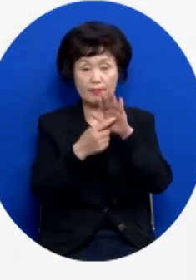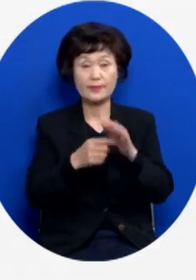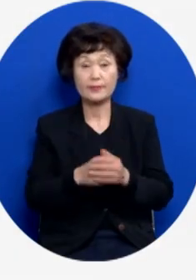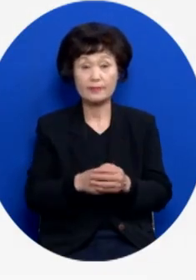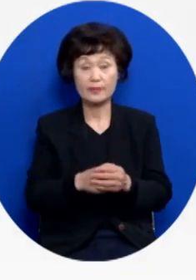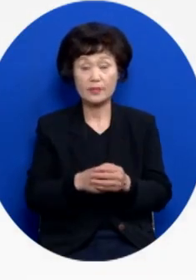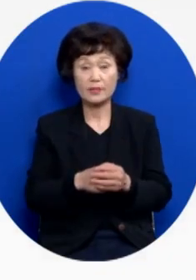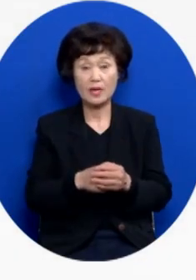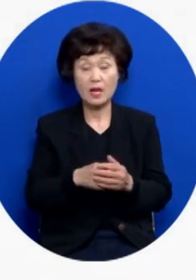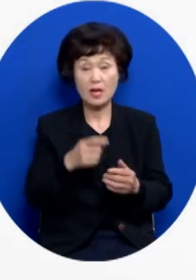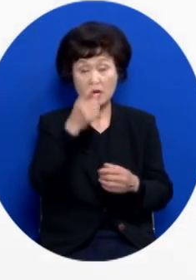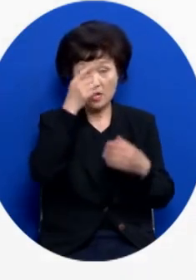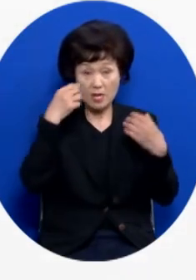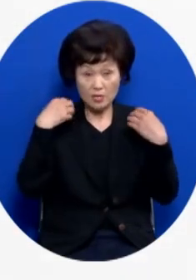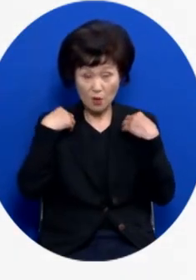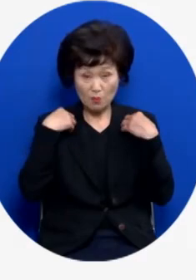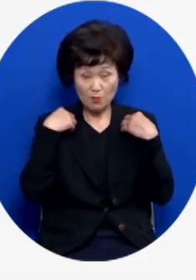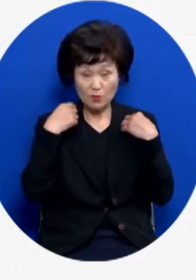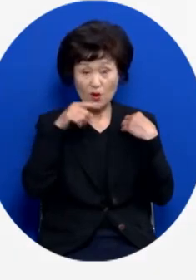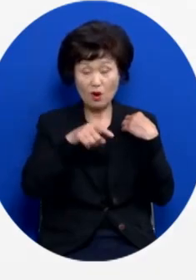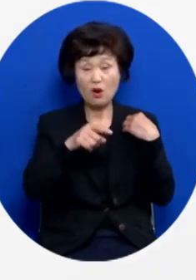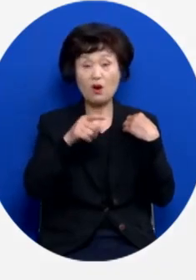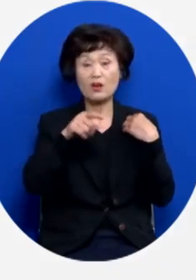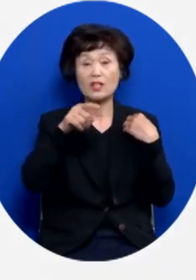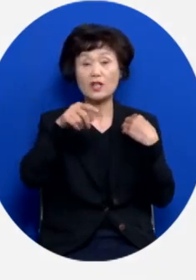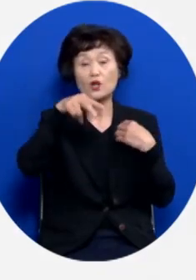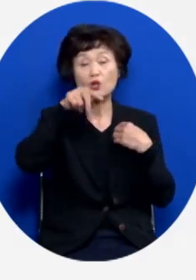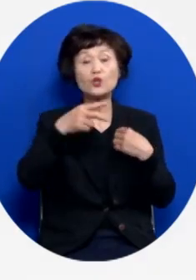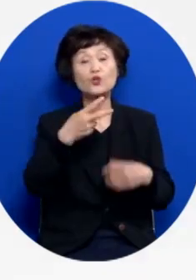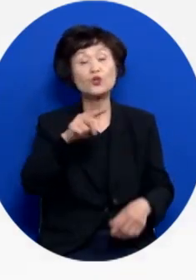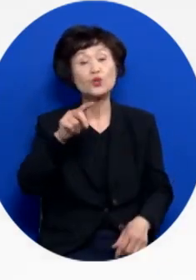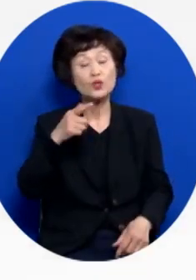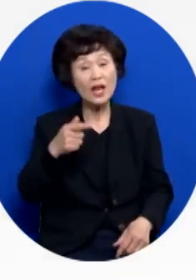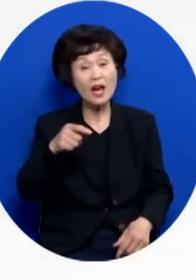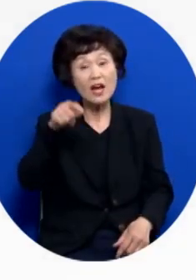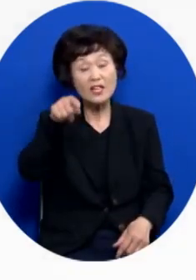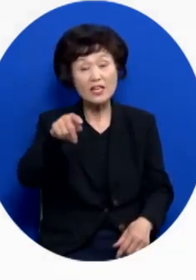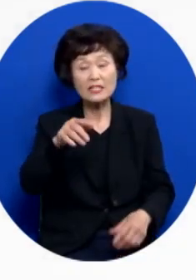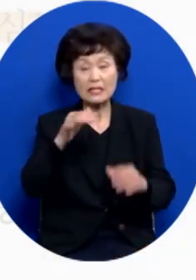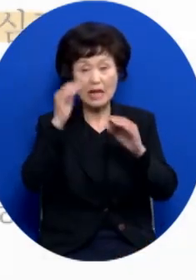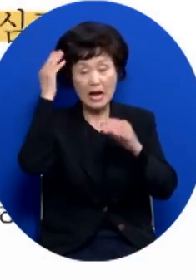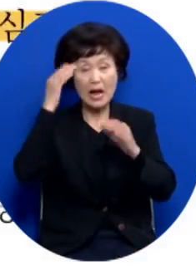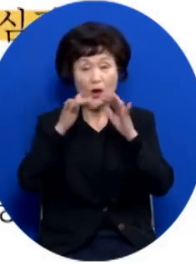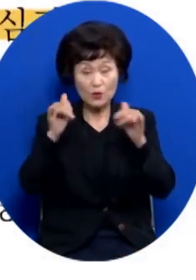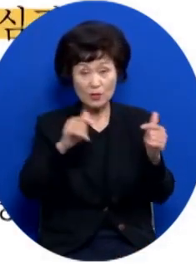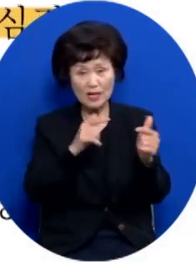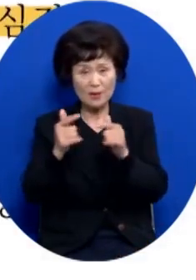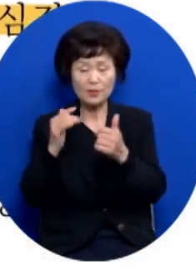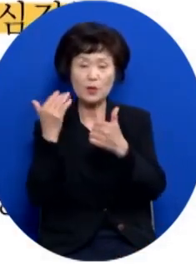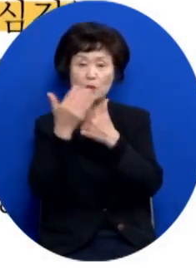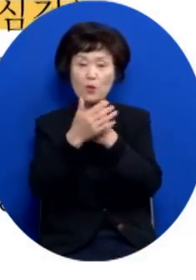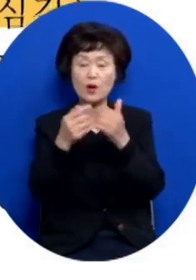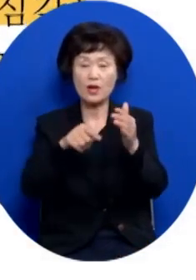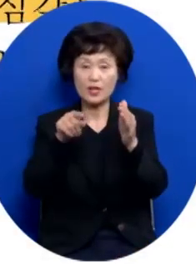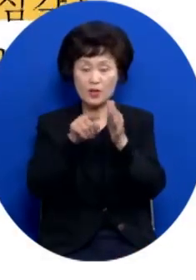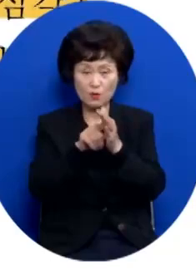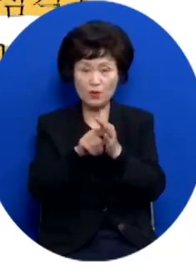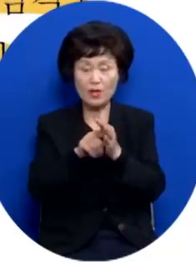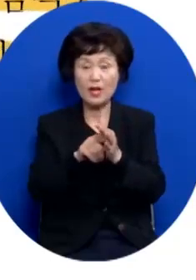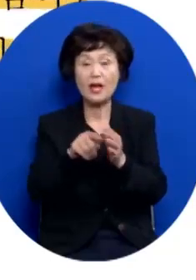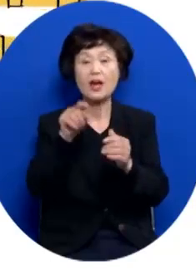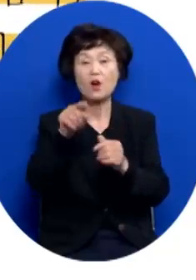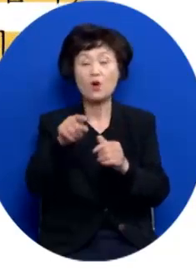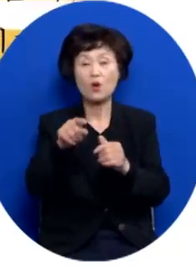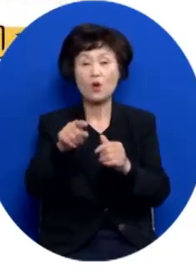수단에 위기경보 4단계를 발령하기로 하고 재외국민보호대책반을 재외국민대책본부로 격상한다고